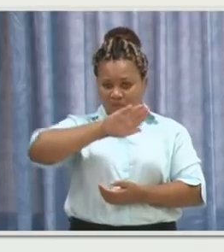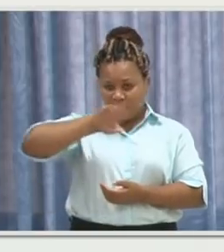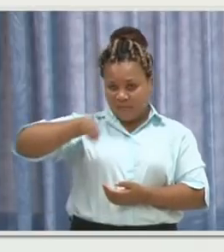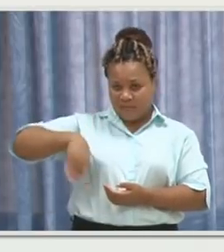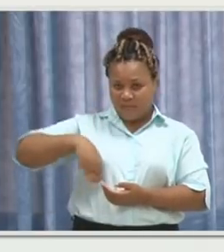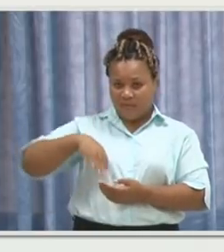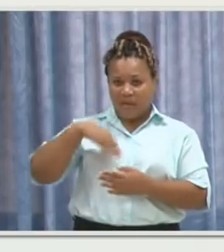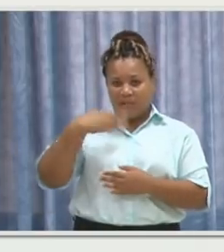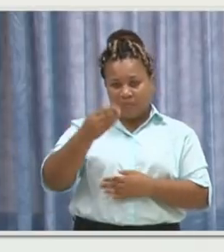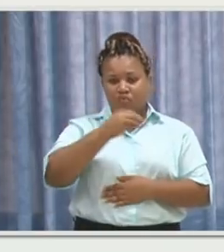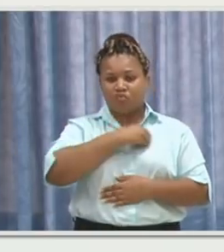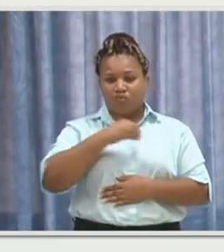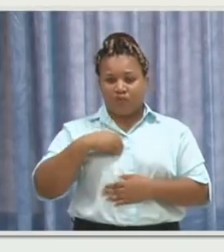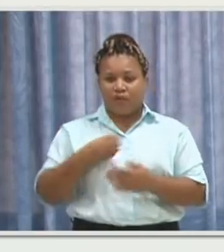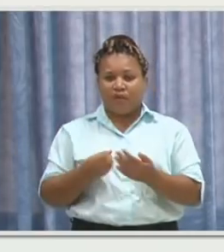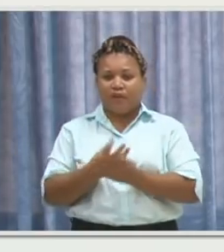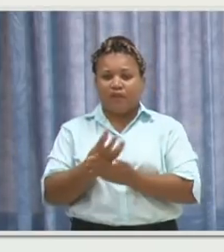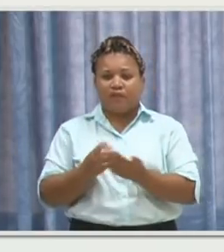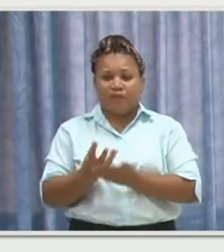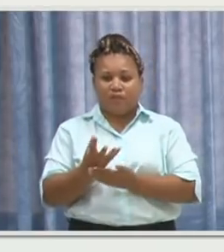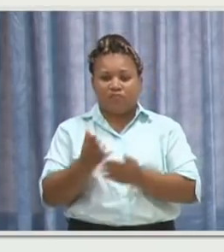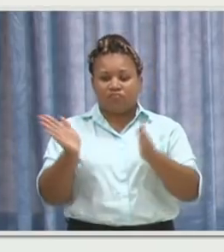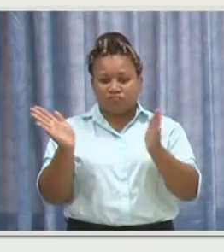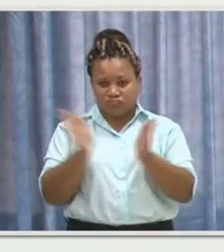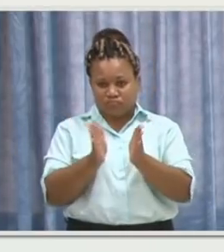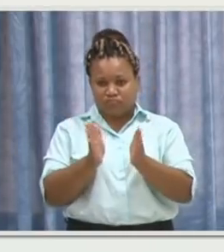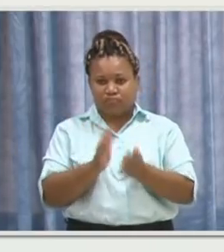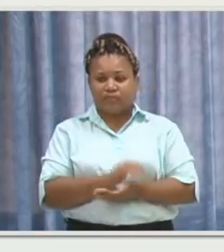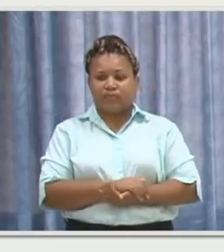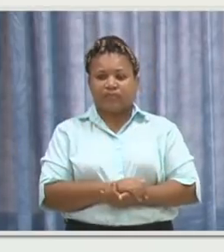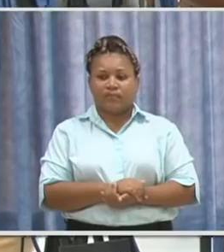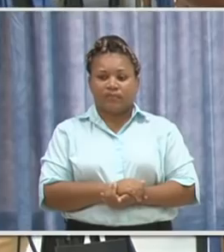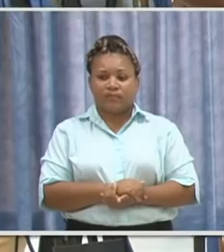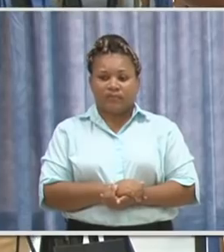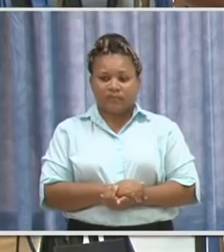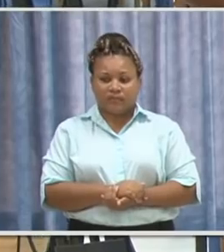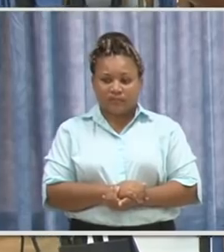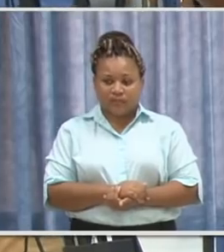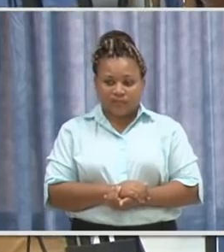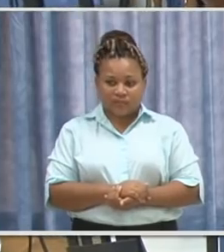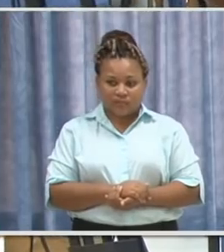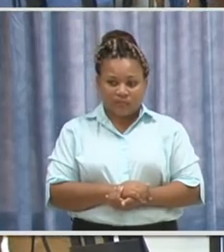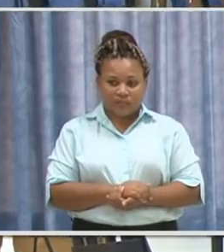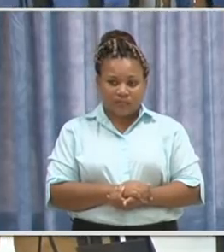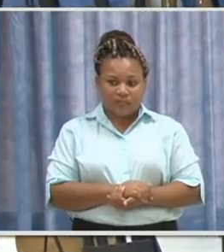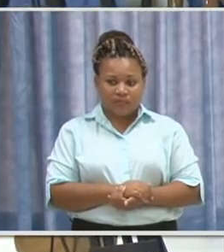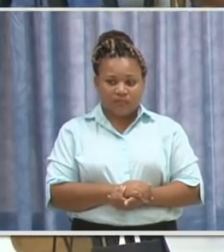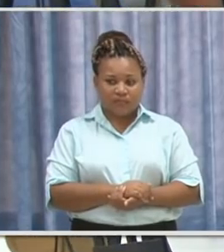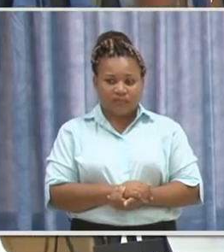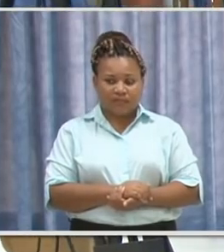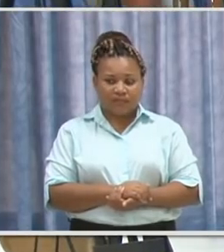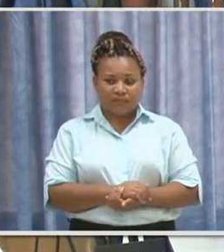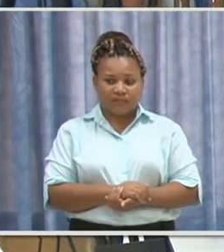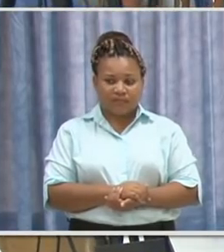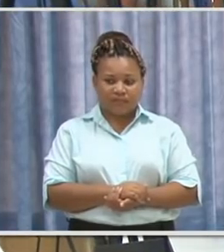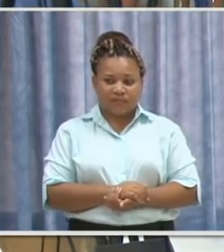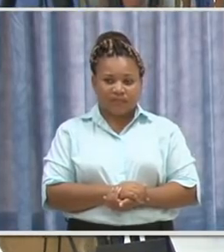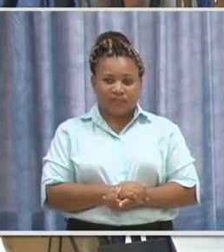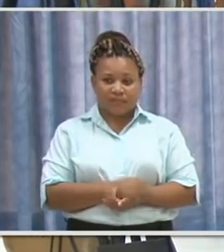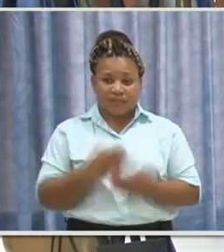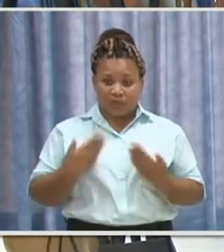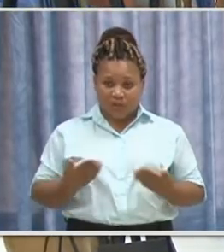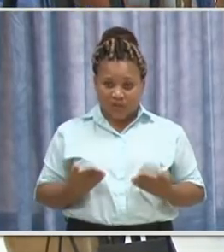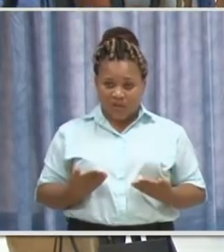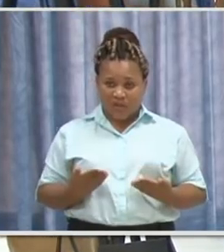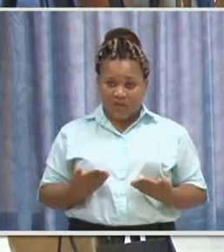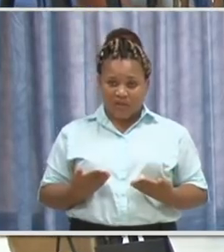message avec Ben Simon qui peut écouter nous. Merci, Vidia, from Seychelles Nation. Docteur Azourdi, quand nous passons en ville, nous trouvons que quelque